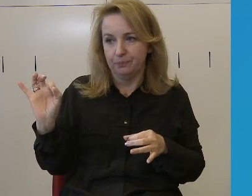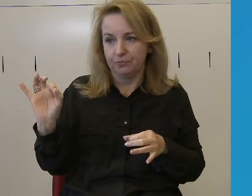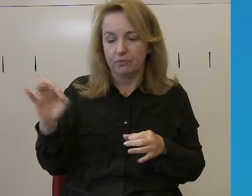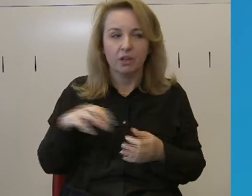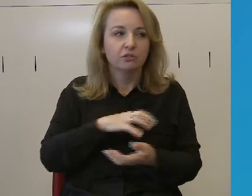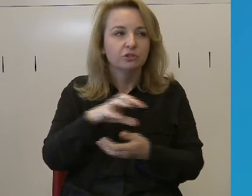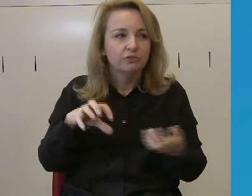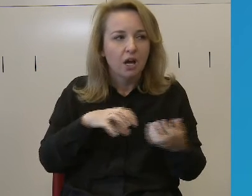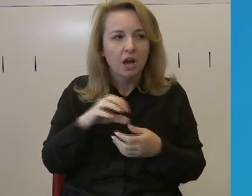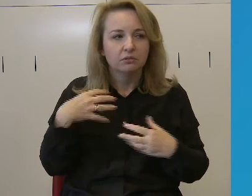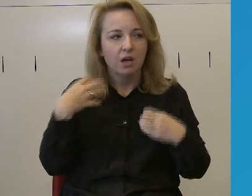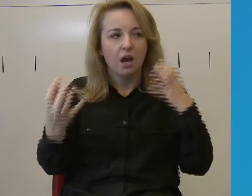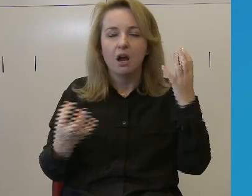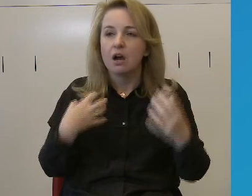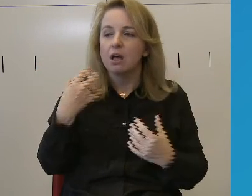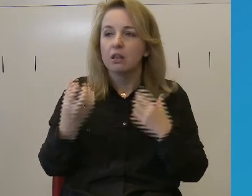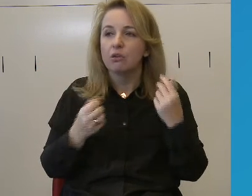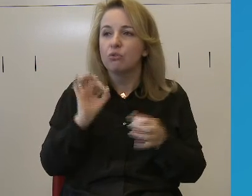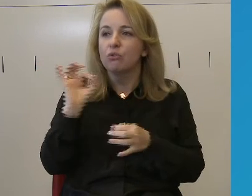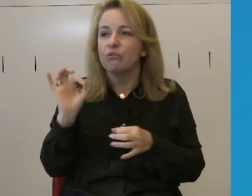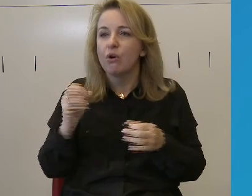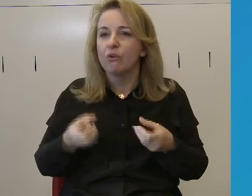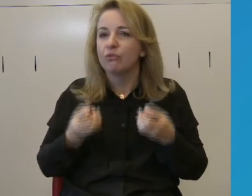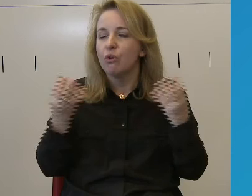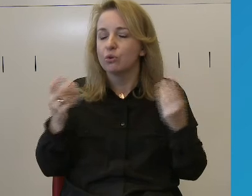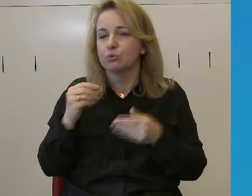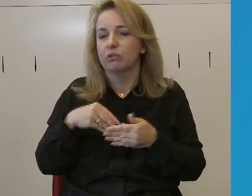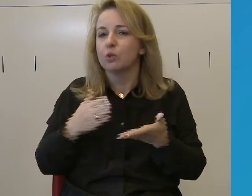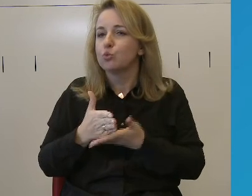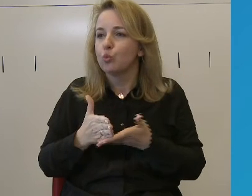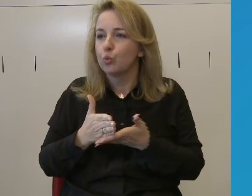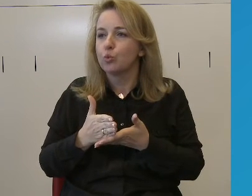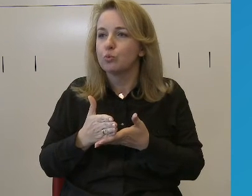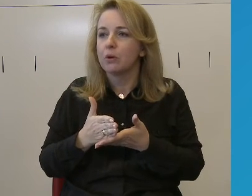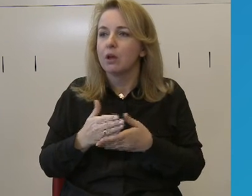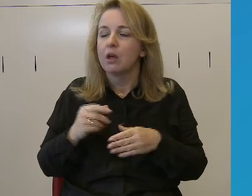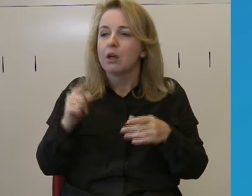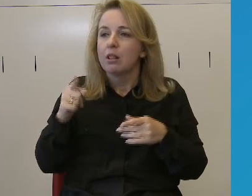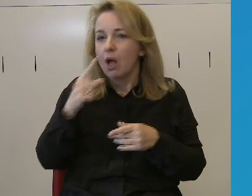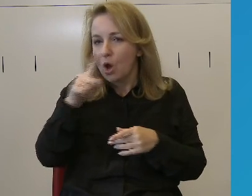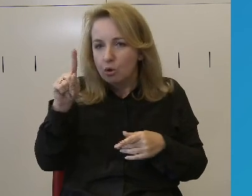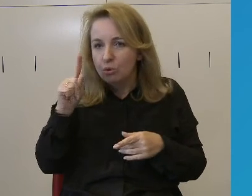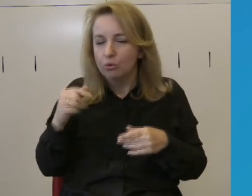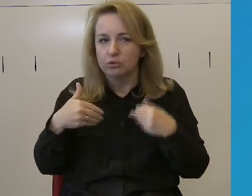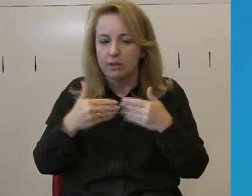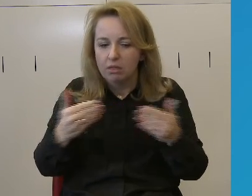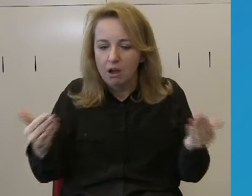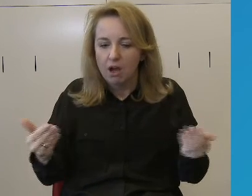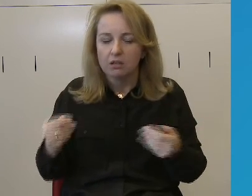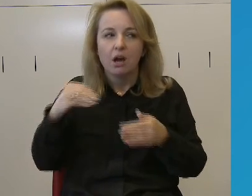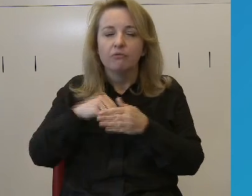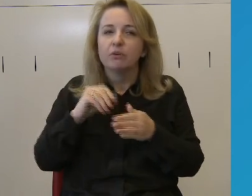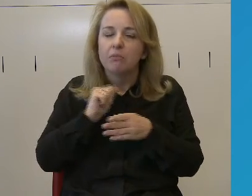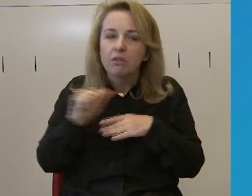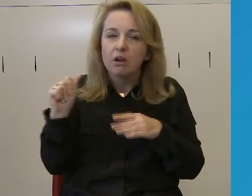świat artystów, świat twórców w służbie społeczeństwa, a tym samym dalej jako czynnik,